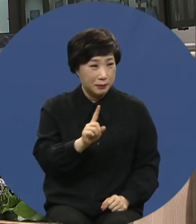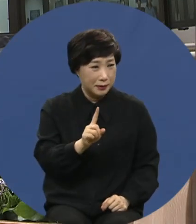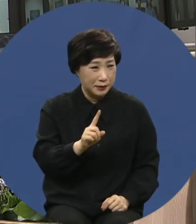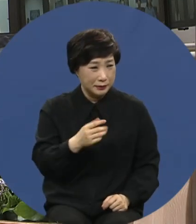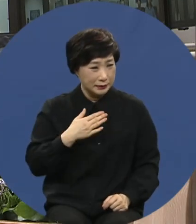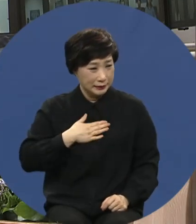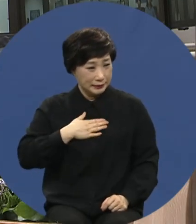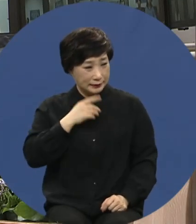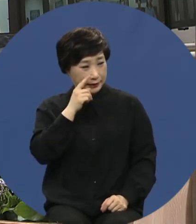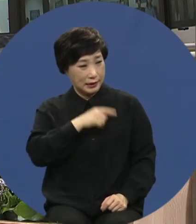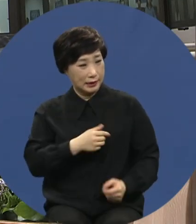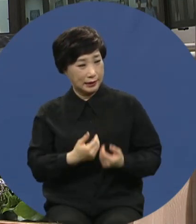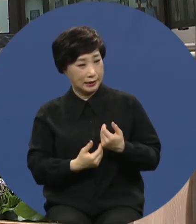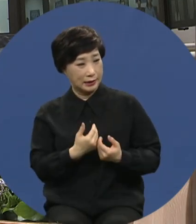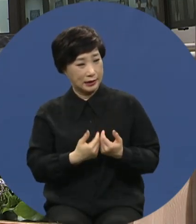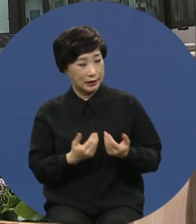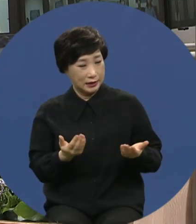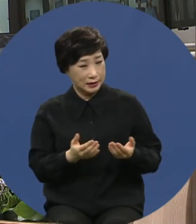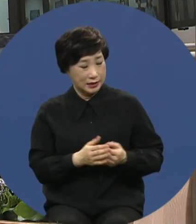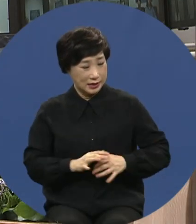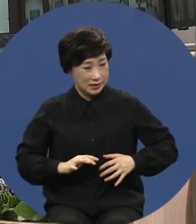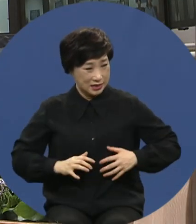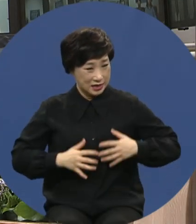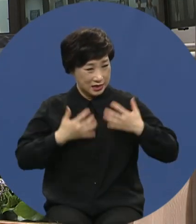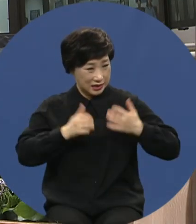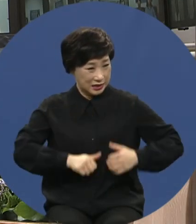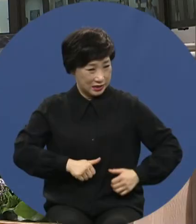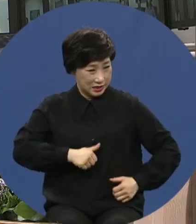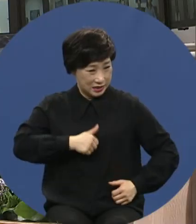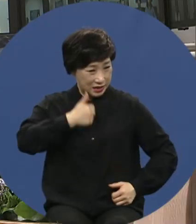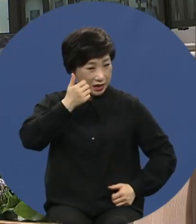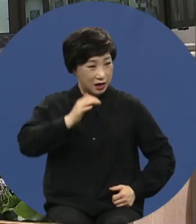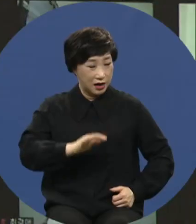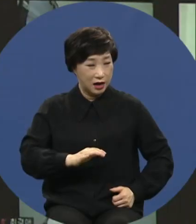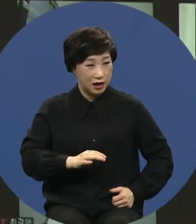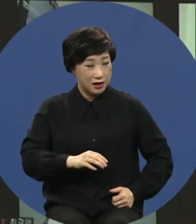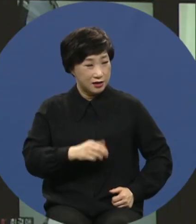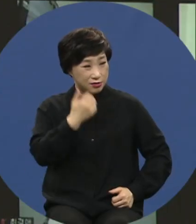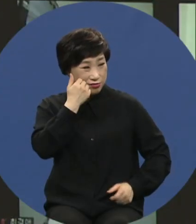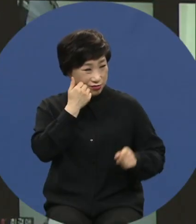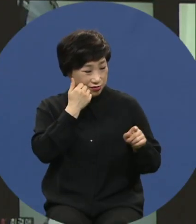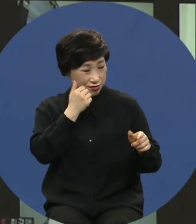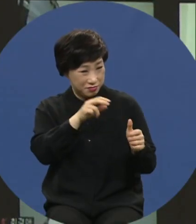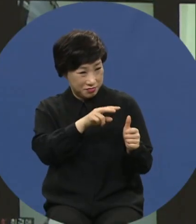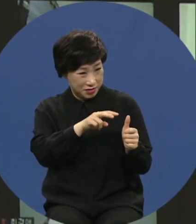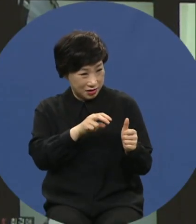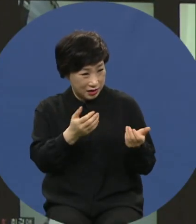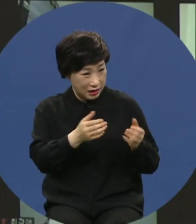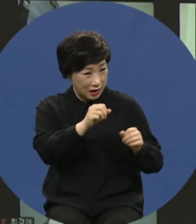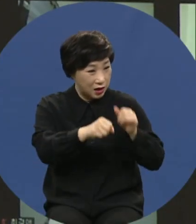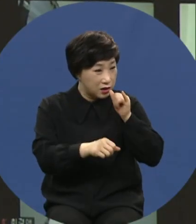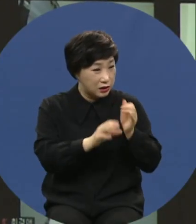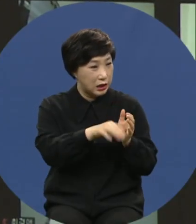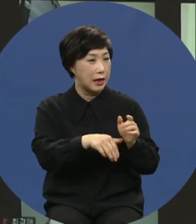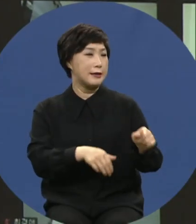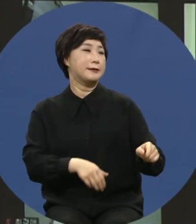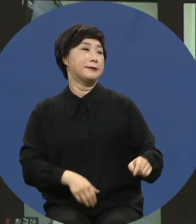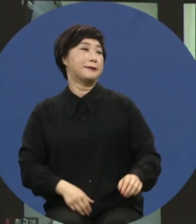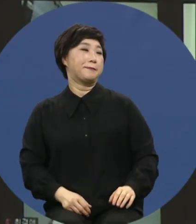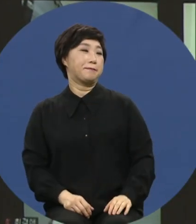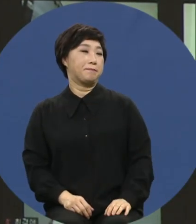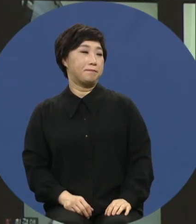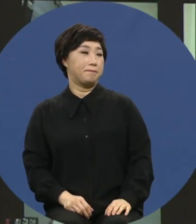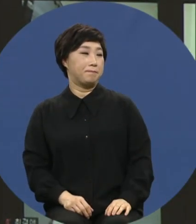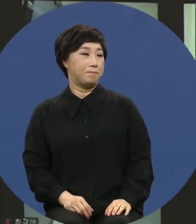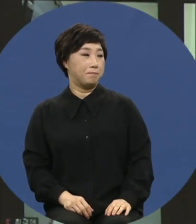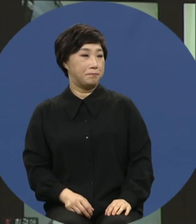누군가가 기분 나쁘고 속상하고 혈기를 내게 하고 정말로 미운 짓사람은 대부분이 내 속에서